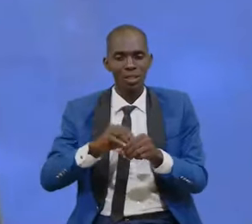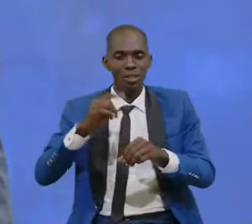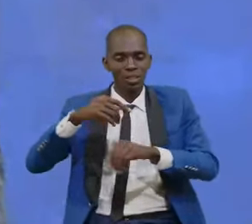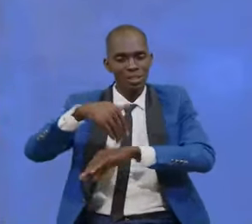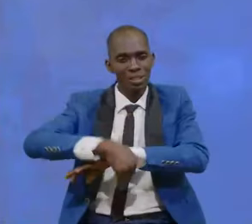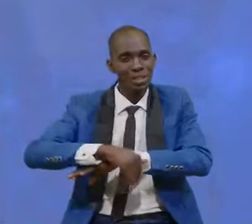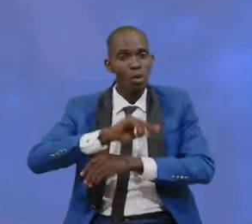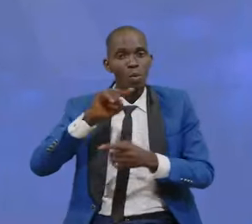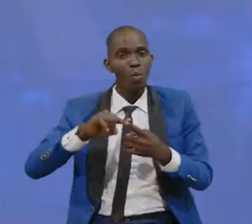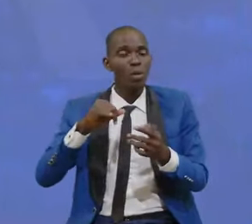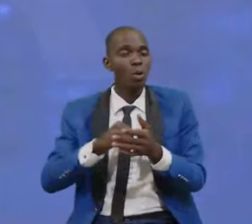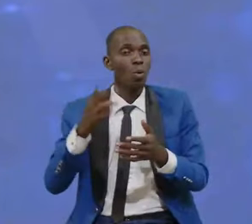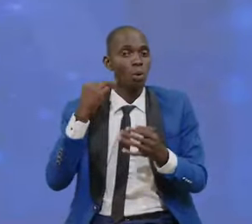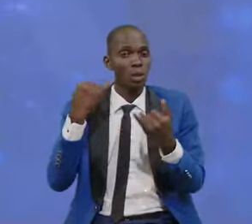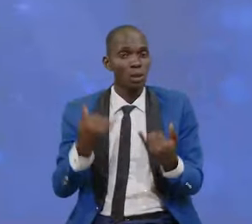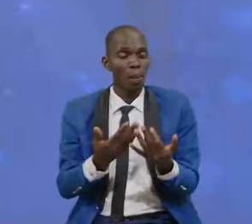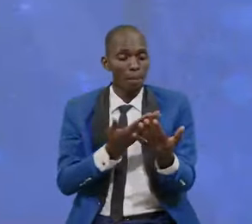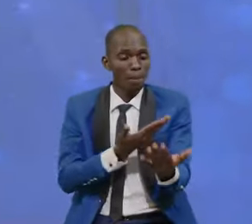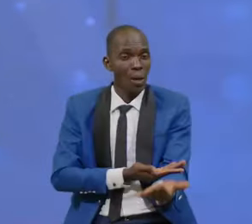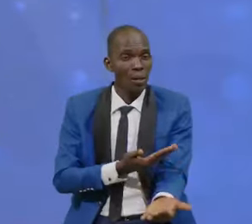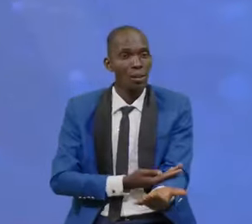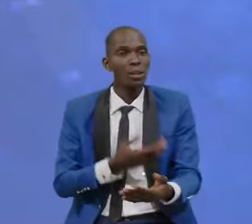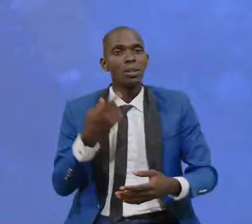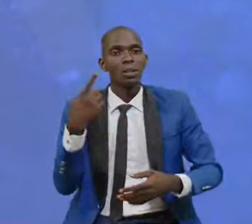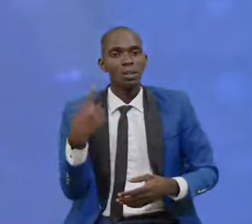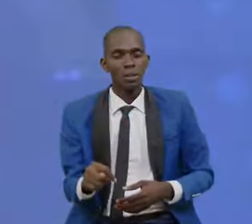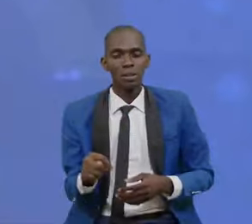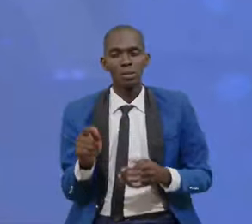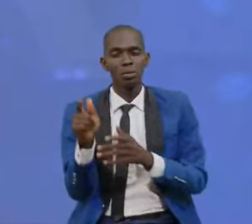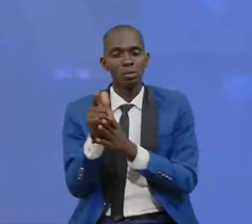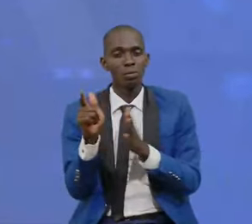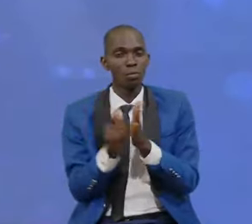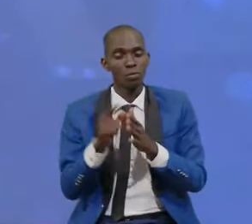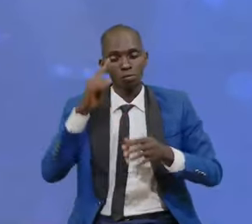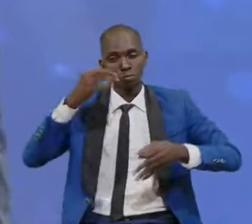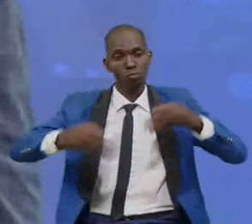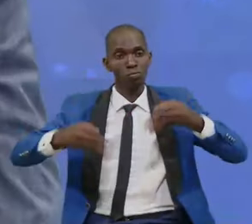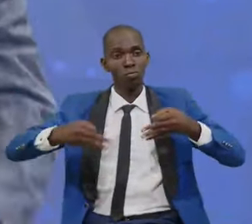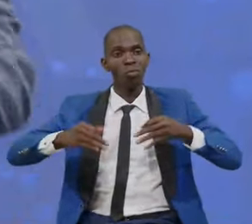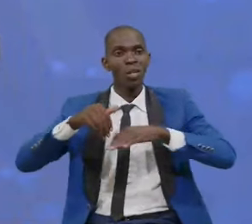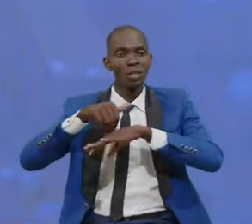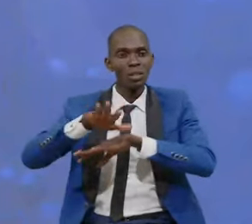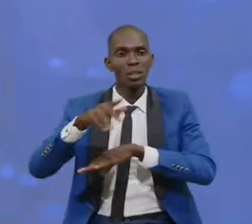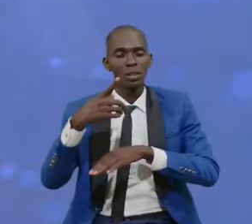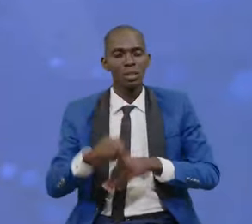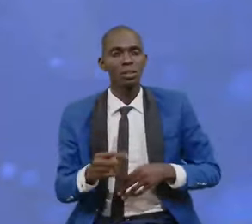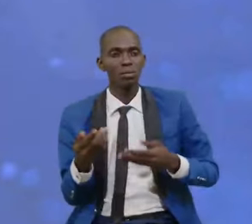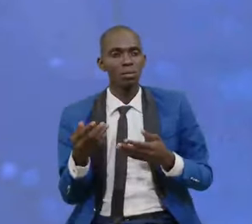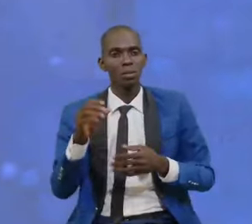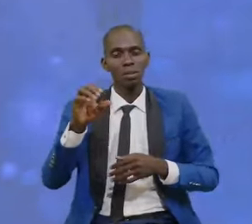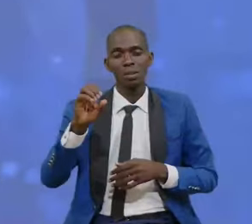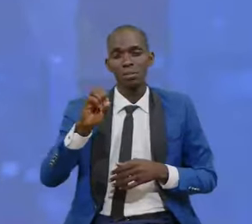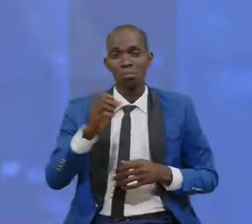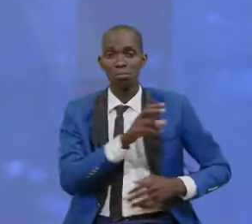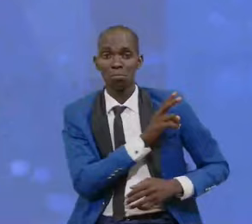jour, les prêteurs envoyèrent les licteurs pour dire au geôlier,